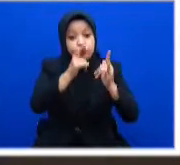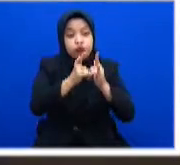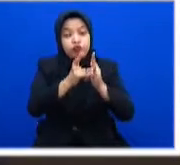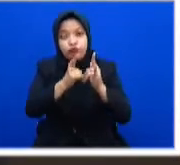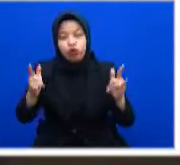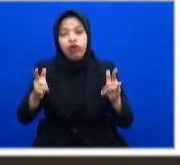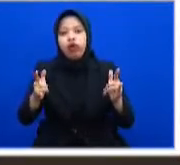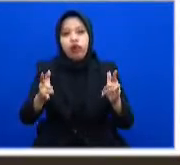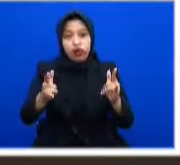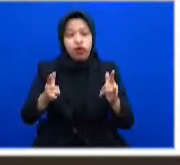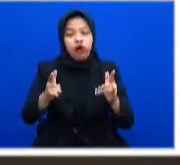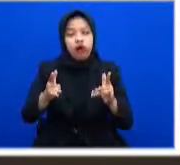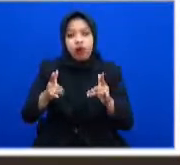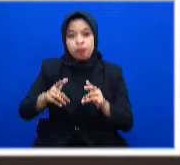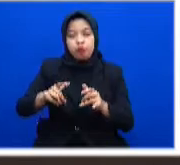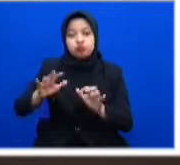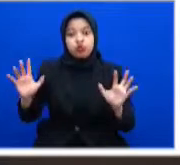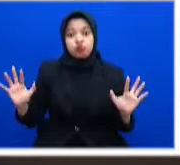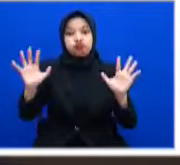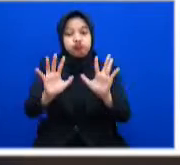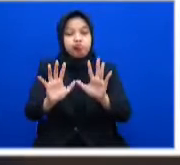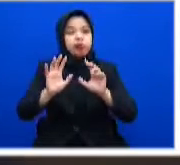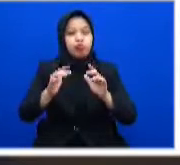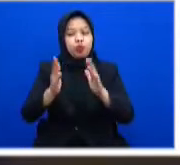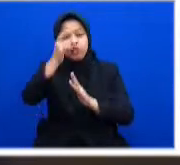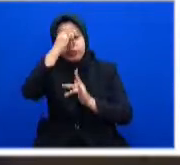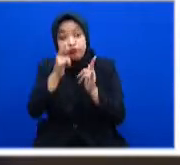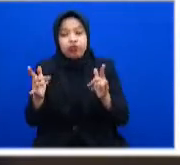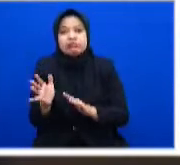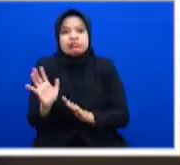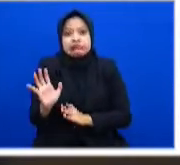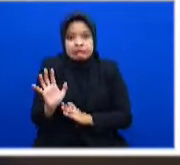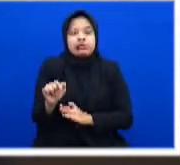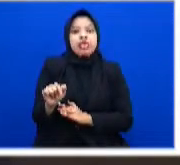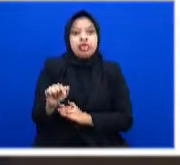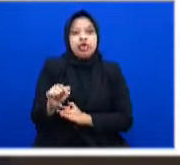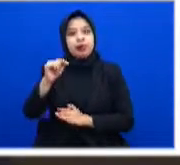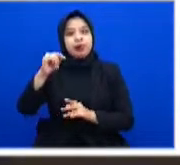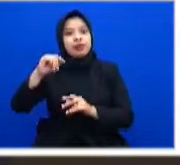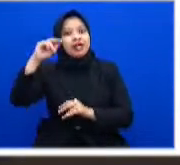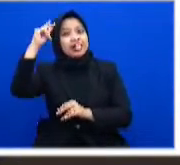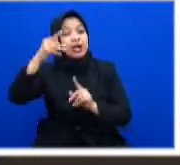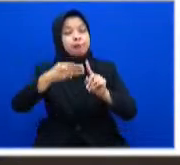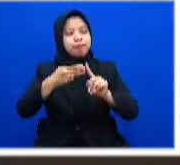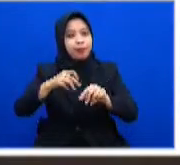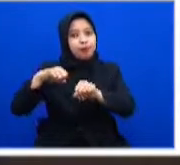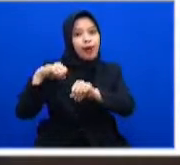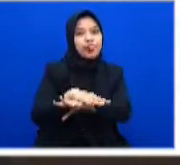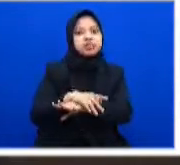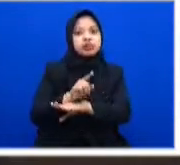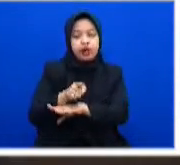orang yang harus masuk rumah sakit jadi akan dilaksanakan Pandi ini yang mulai